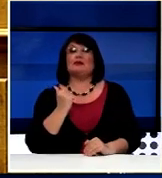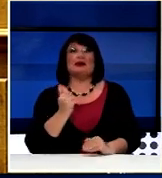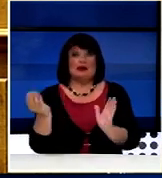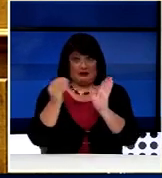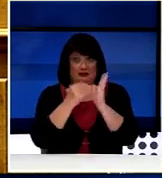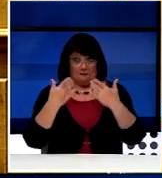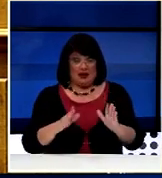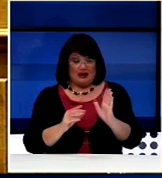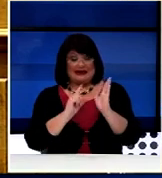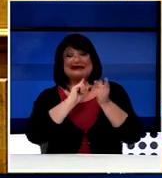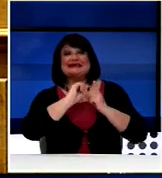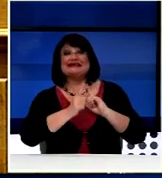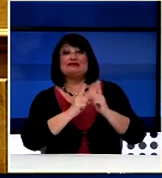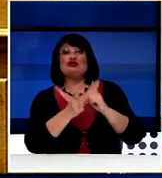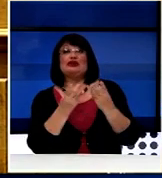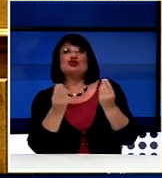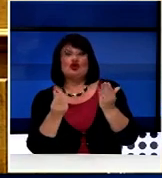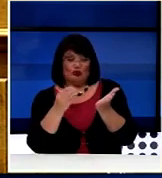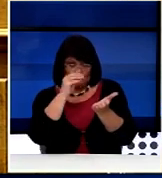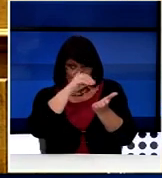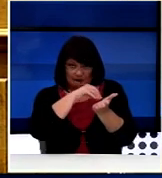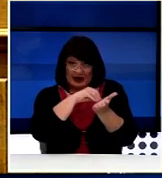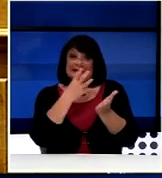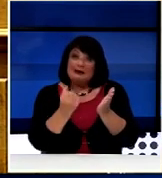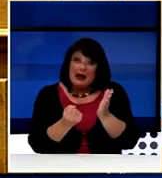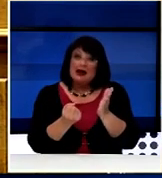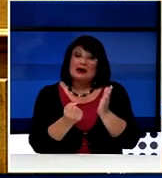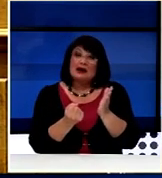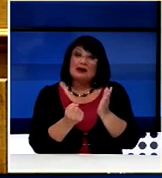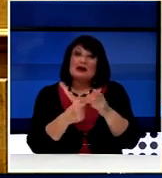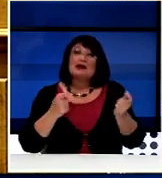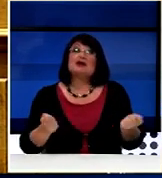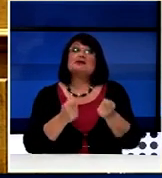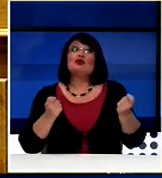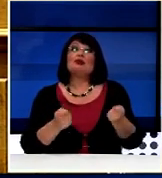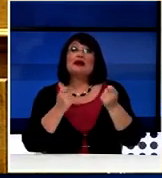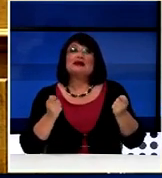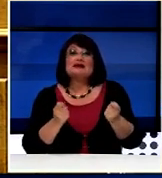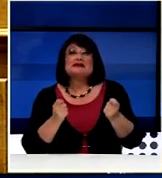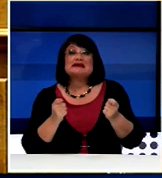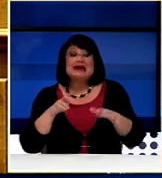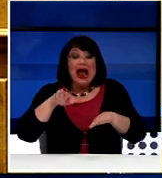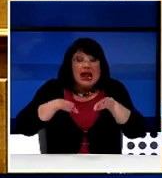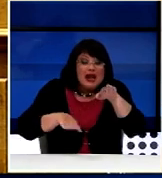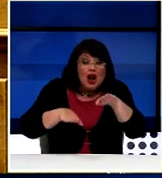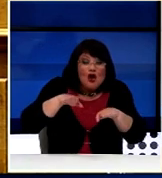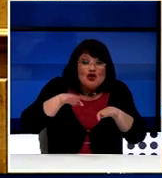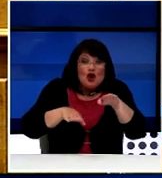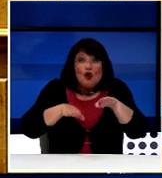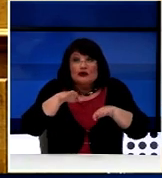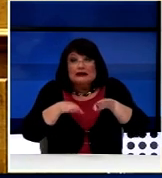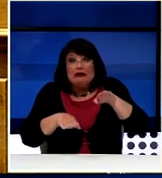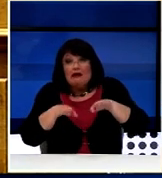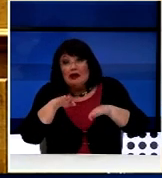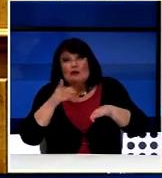αυτή ως μεθοδολογία χρησιμοποιήθηκε η αρχή της αναλογικότητας